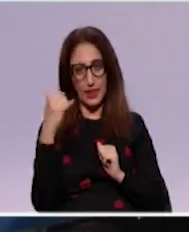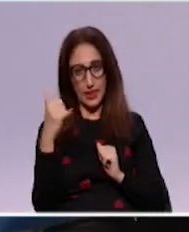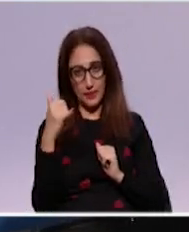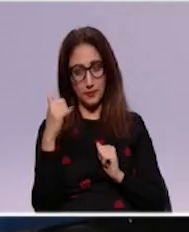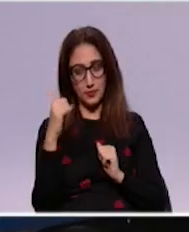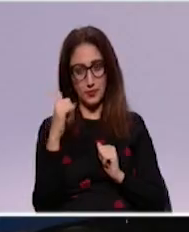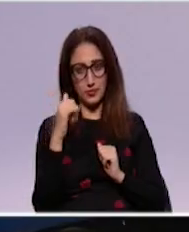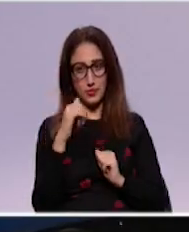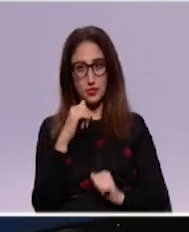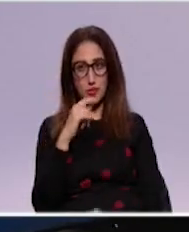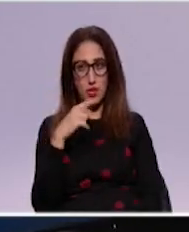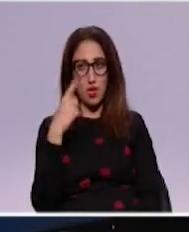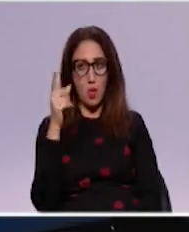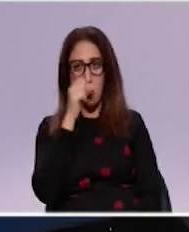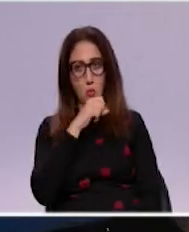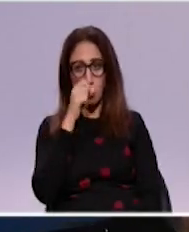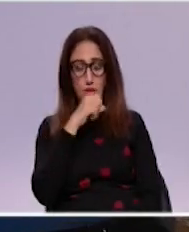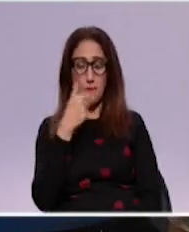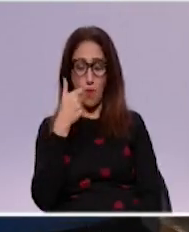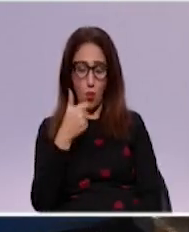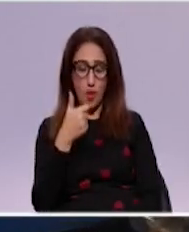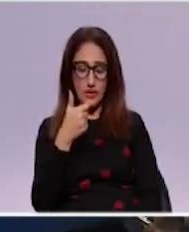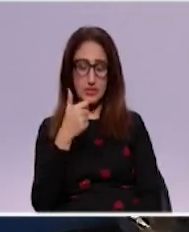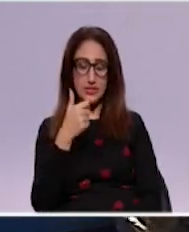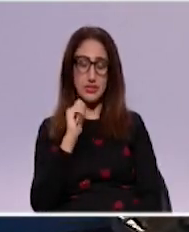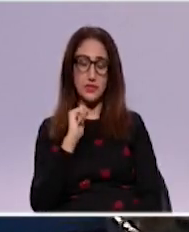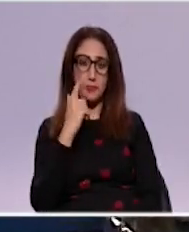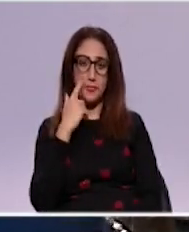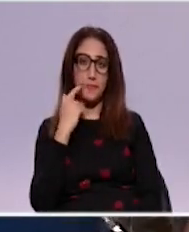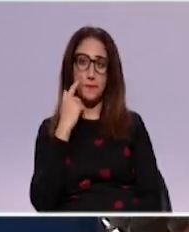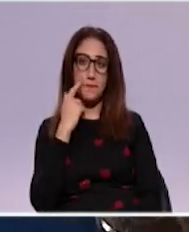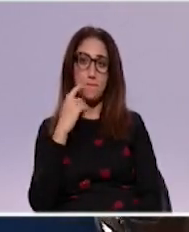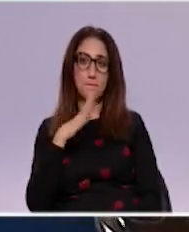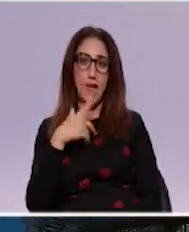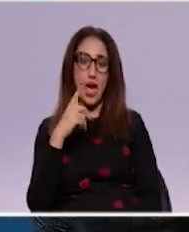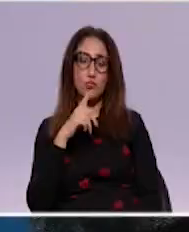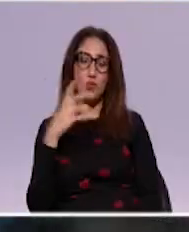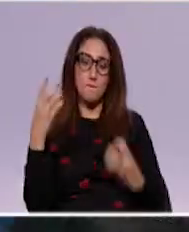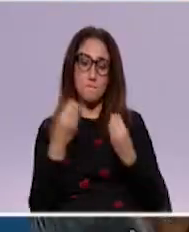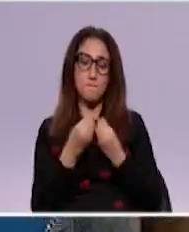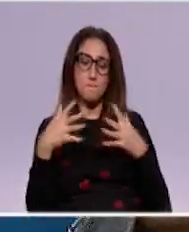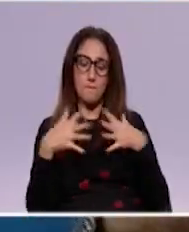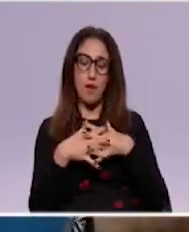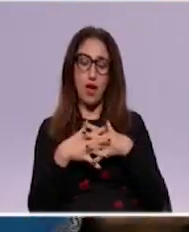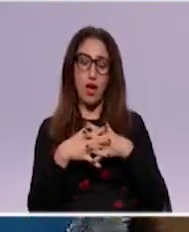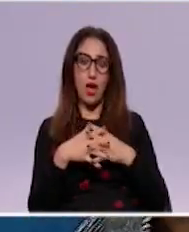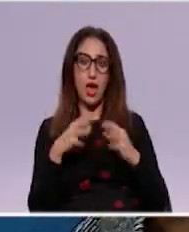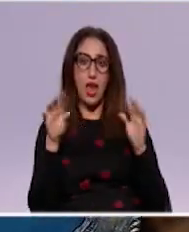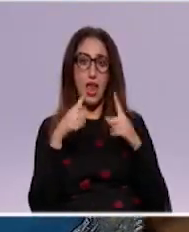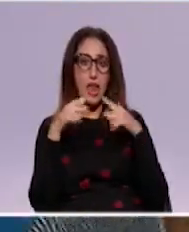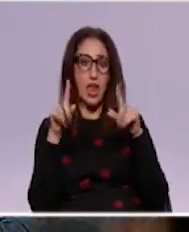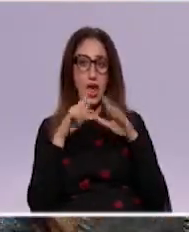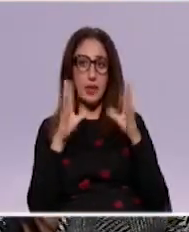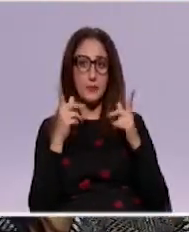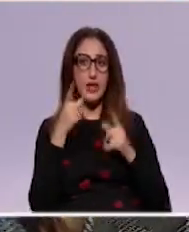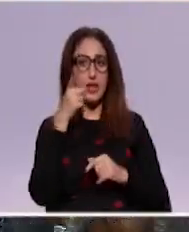له استاذ احمد في واحد مطرب كويس وعايز الفرقه المسيه تسجل معاه. قال لي لحن مين؟ قلت له لحن.